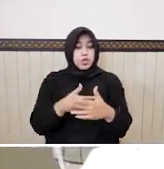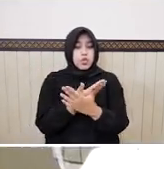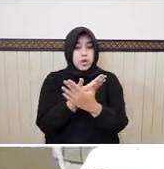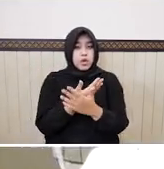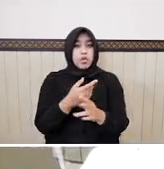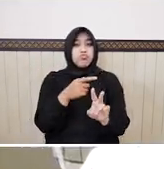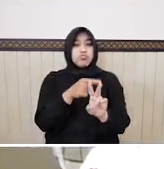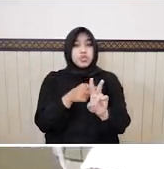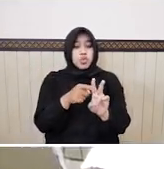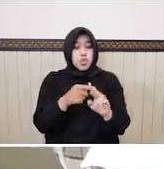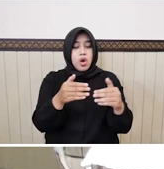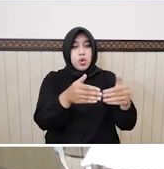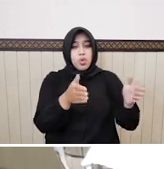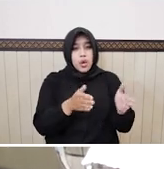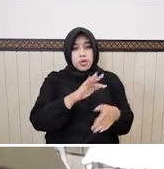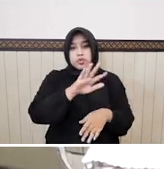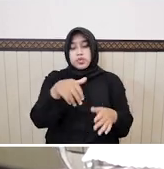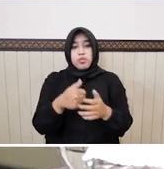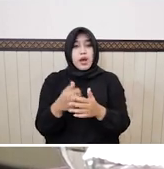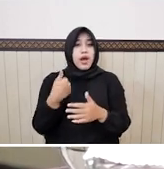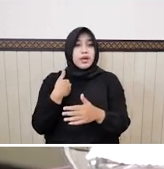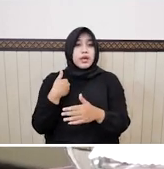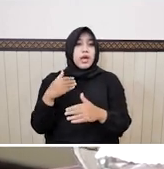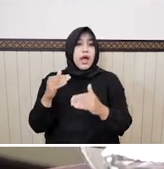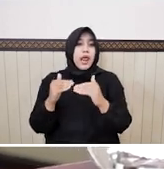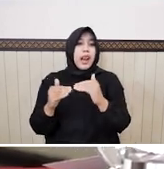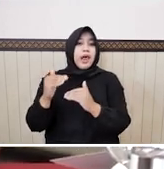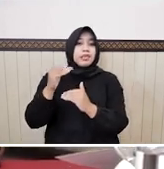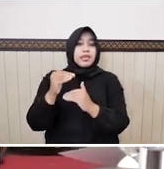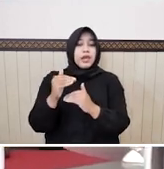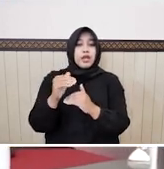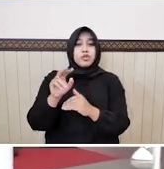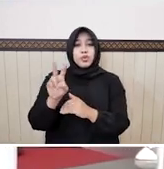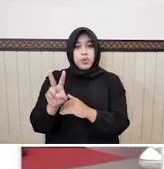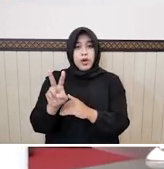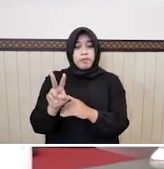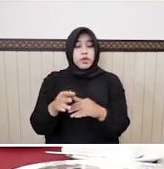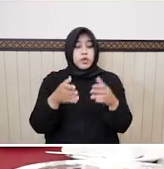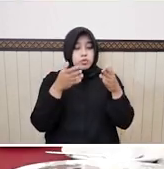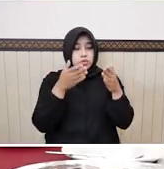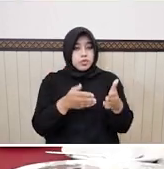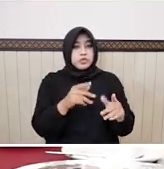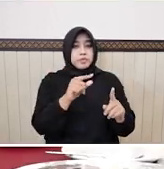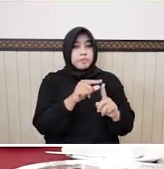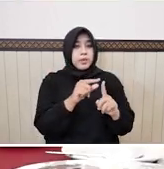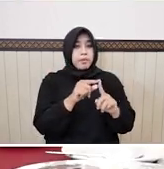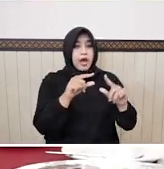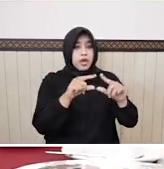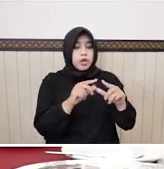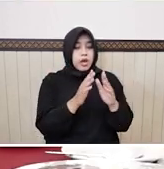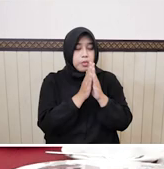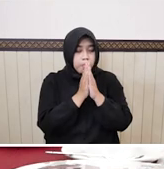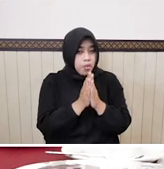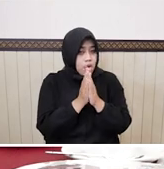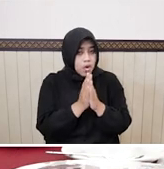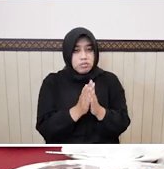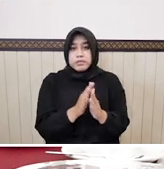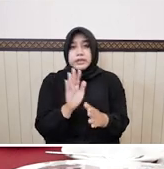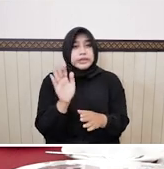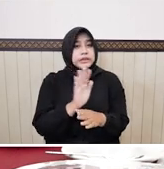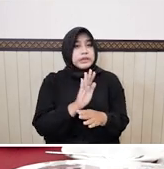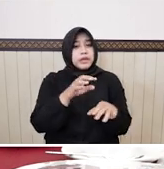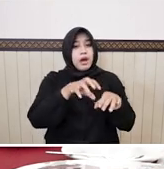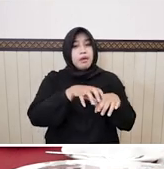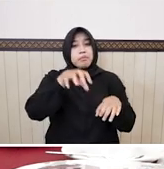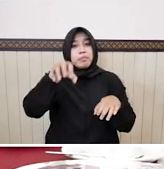lantai atas semua hanya PPPA saja yang mungkin memang kami mohon jangan dipindahkan ke